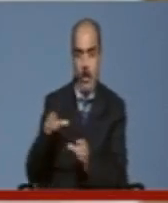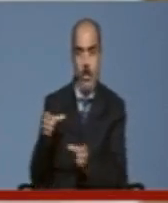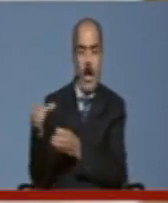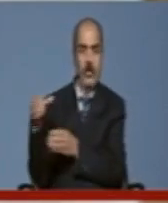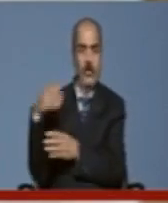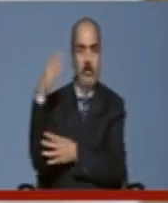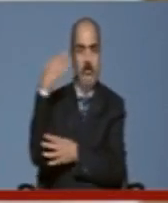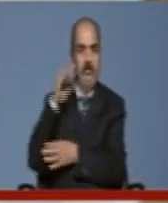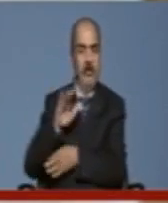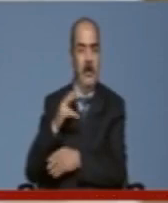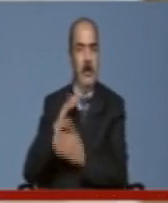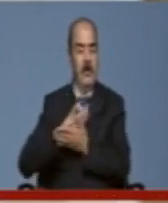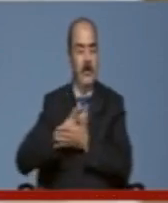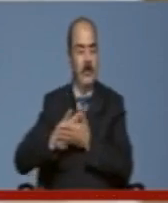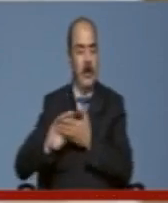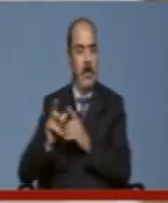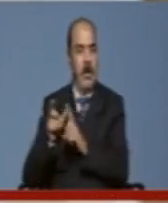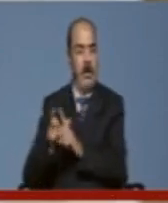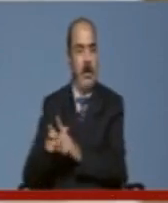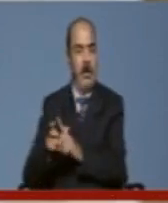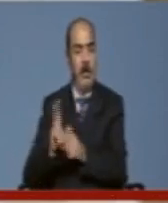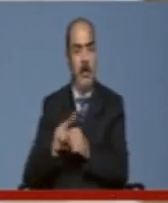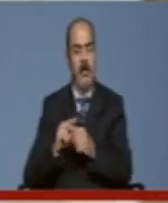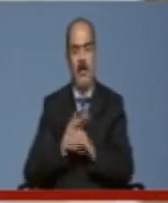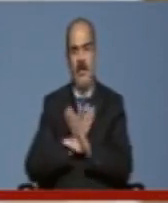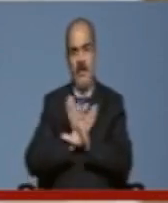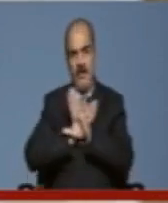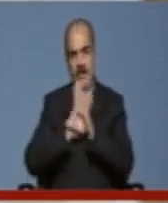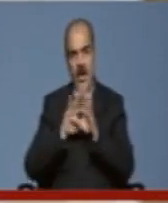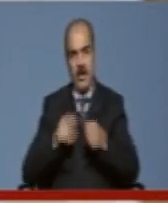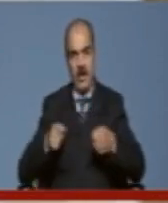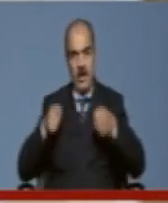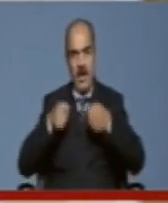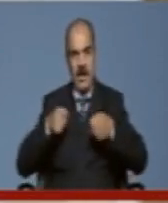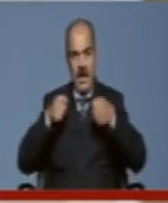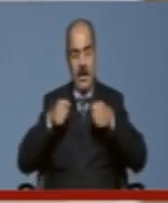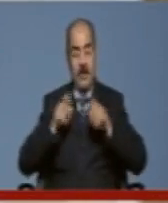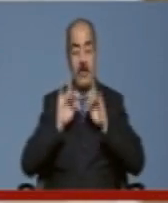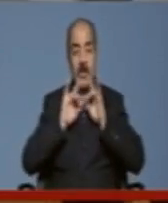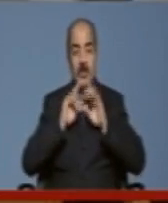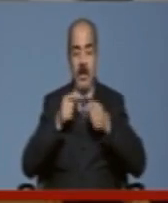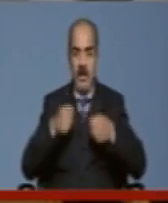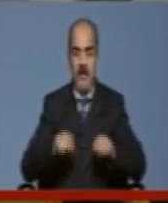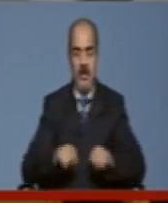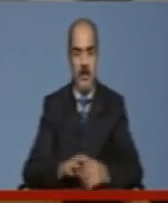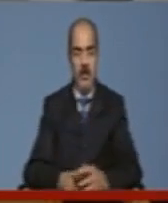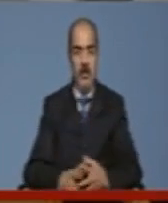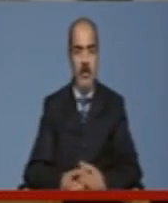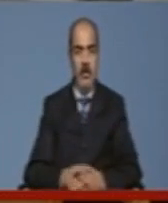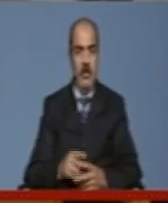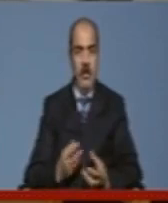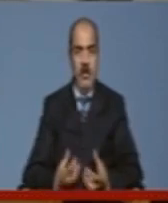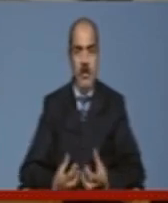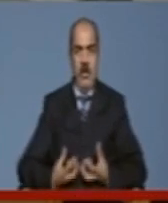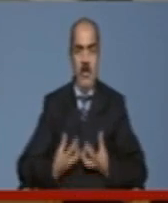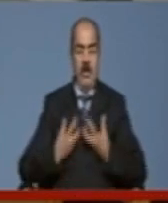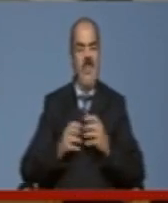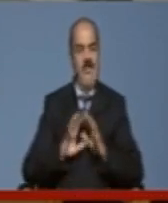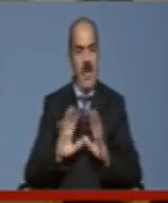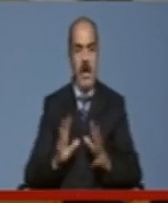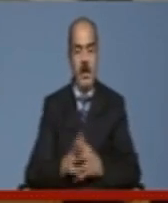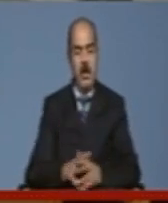بأمان وسلام، ونتفادى التصعيد وتزايد حدة التوتر. أعتقد